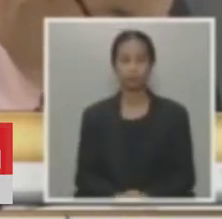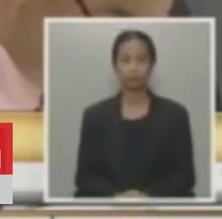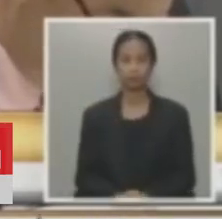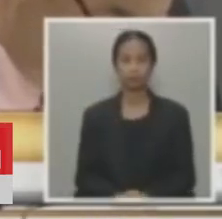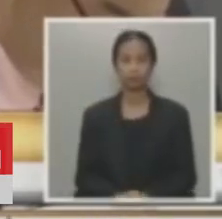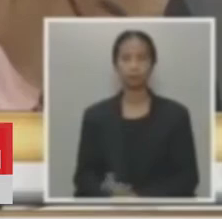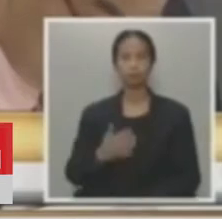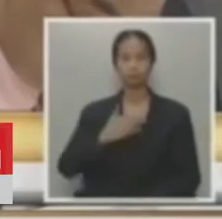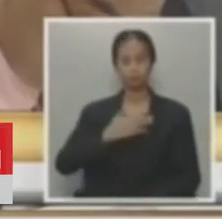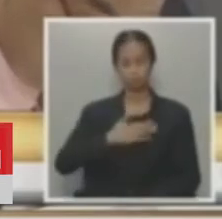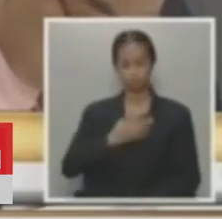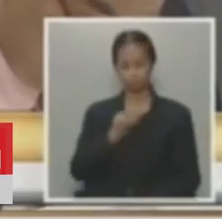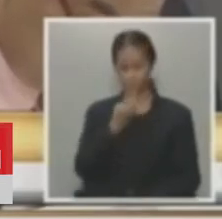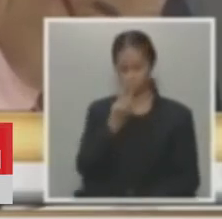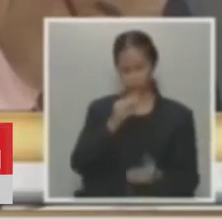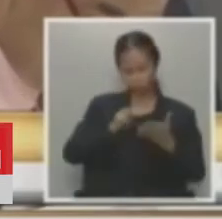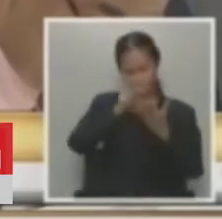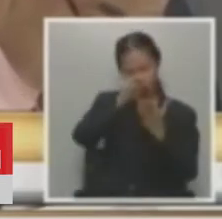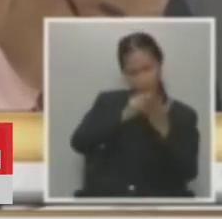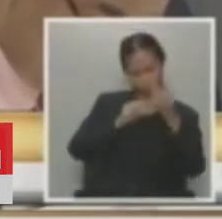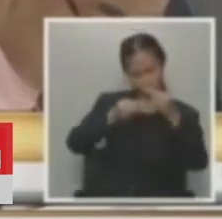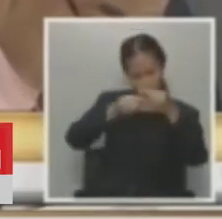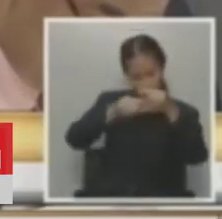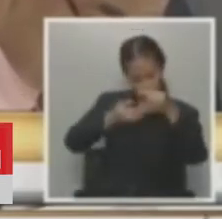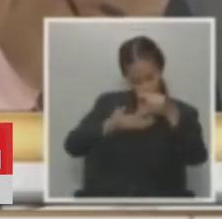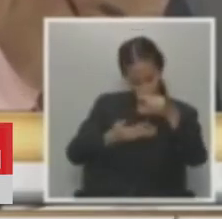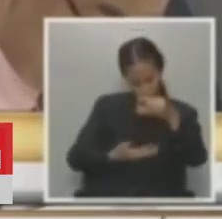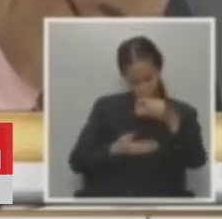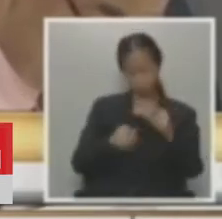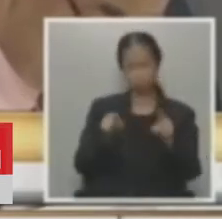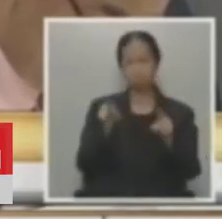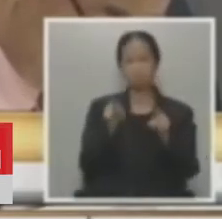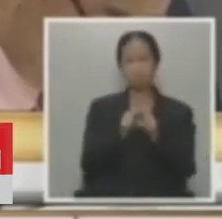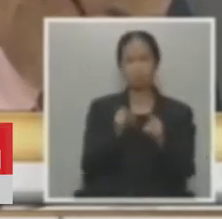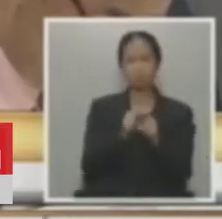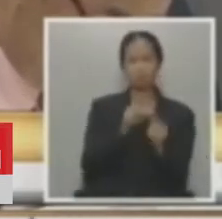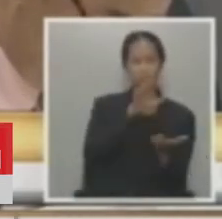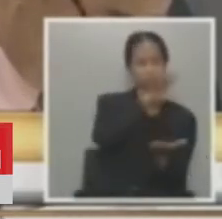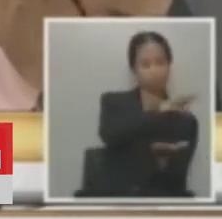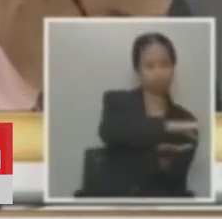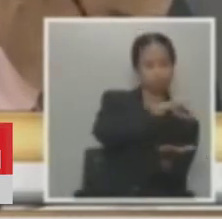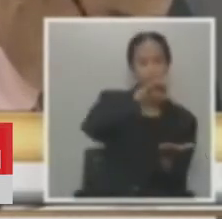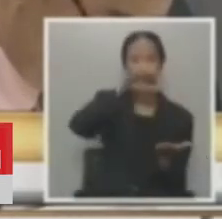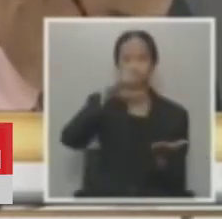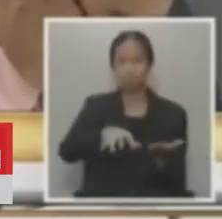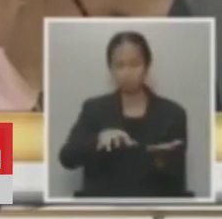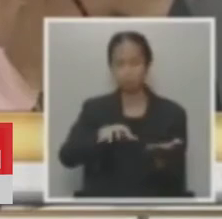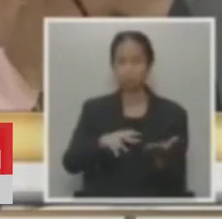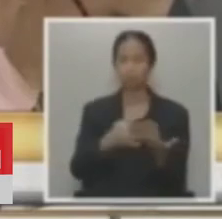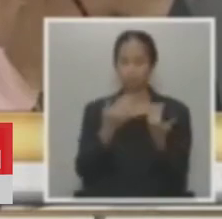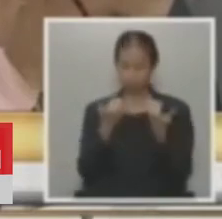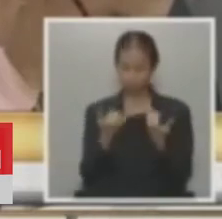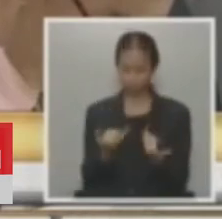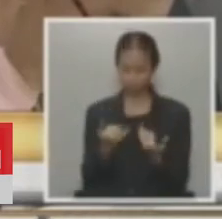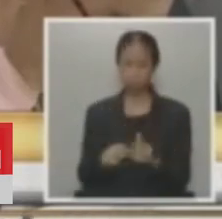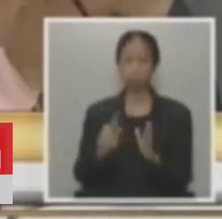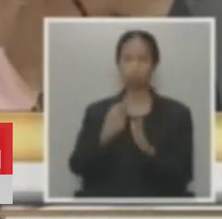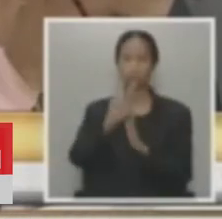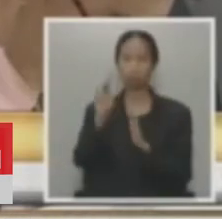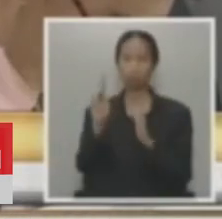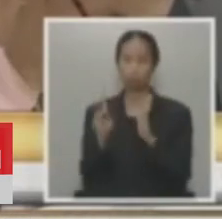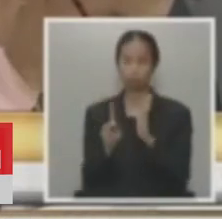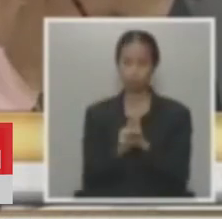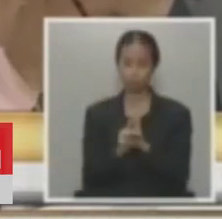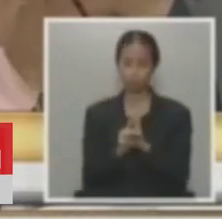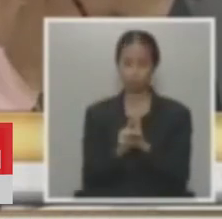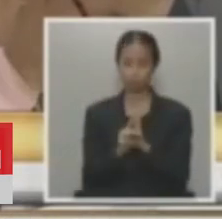ผมดูในหลายข้อท่านก็ไปก๊อปมาเพราะฉะนั้นวันนี้ในข้อกฎหมาย